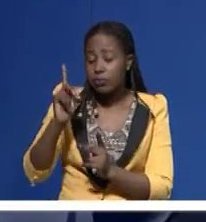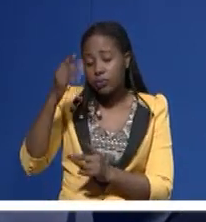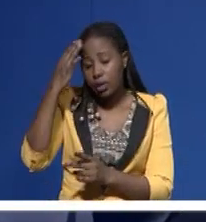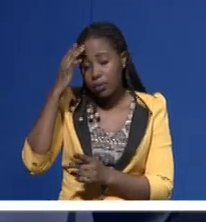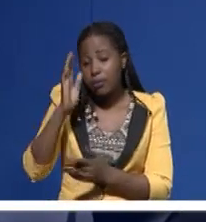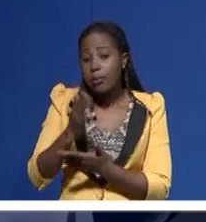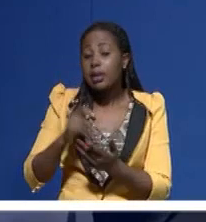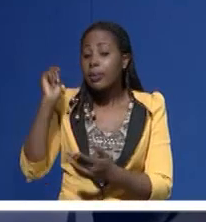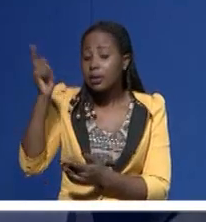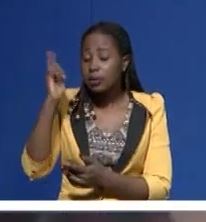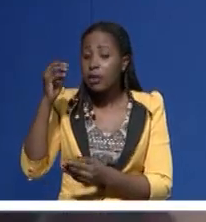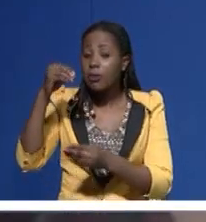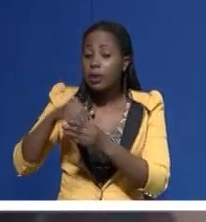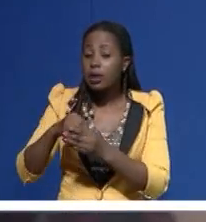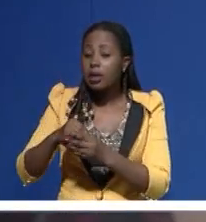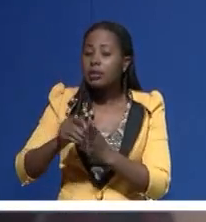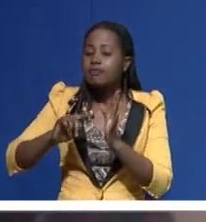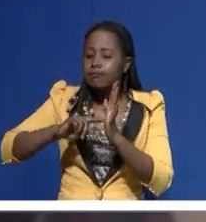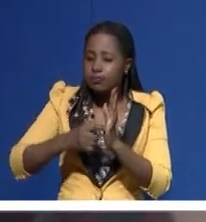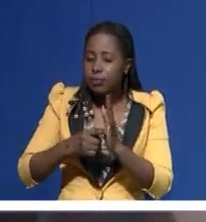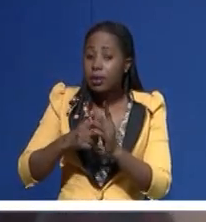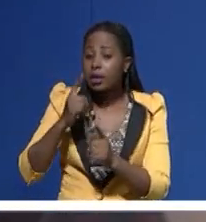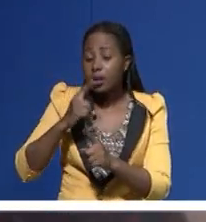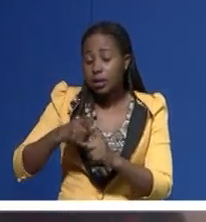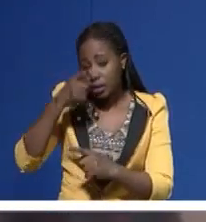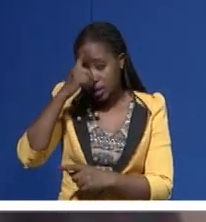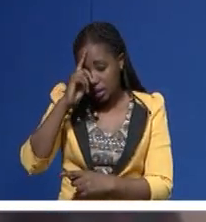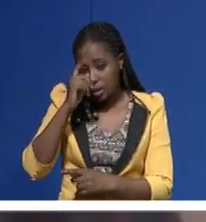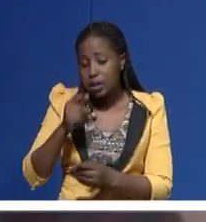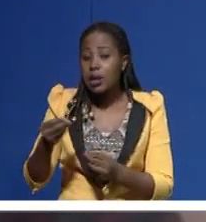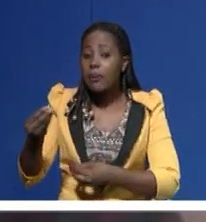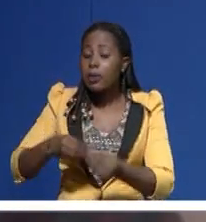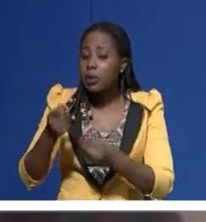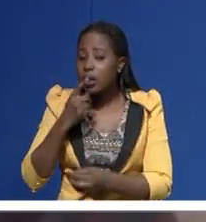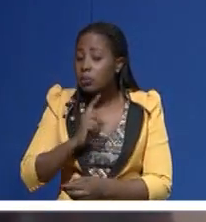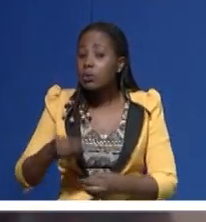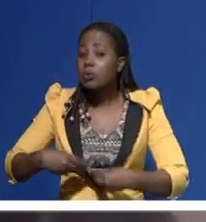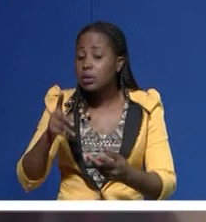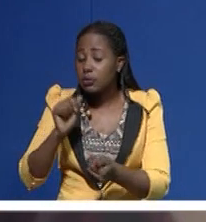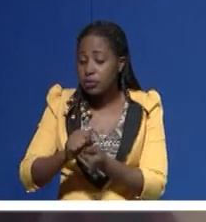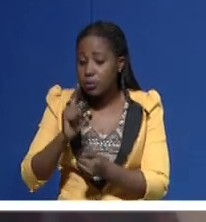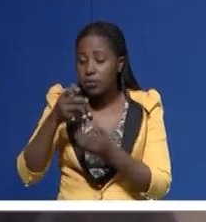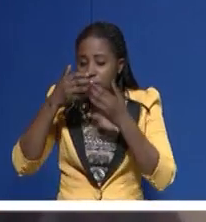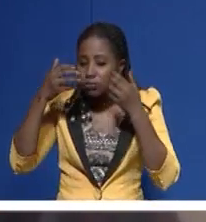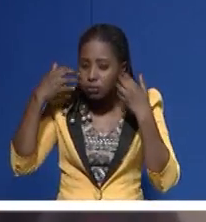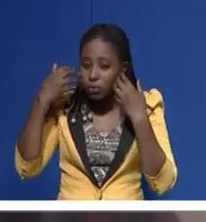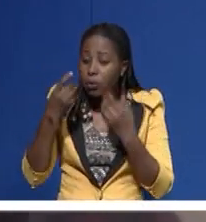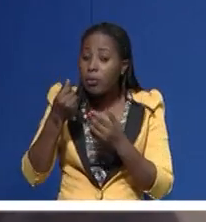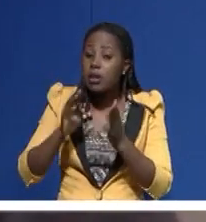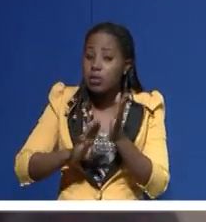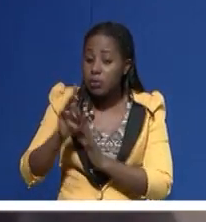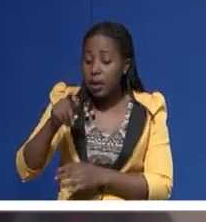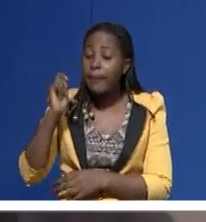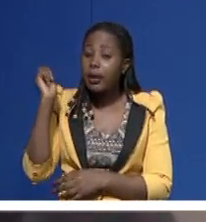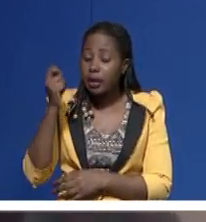baadhi ya mataifa yameweka sheria kali kwa maduka ya dawa kuuza vitu kama hivi ambavyo nimevaa kwa bei ya juu. Hapa